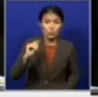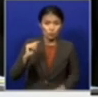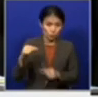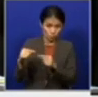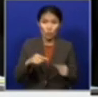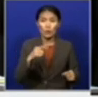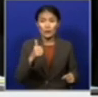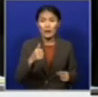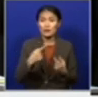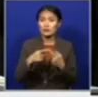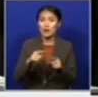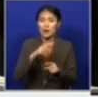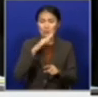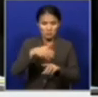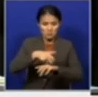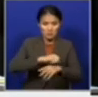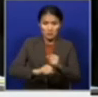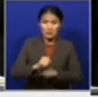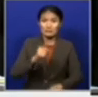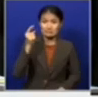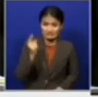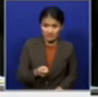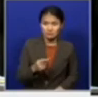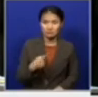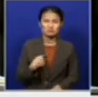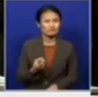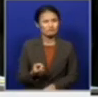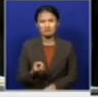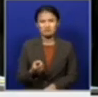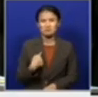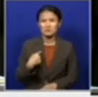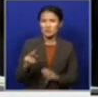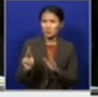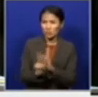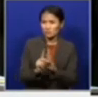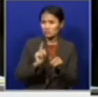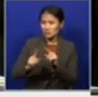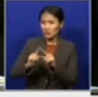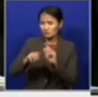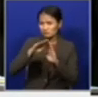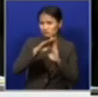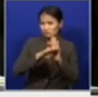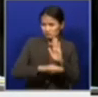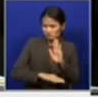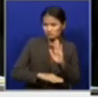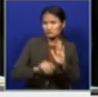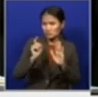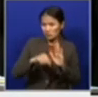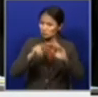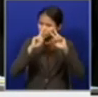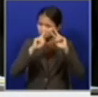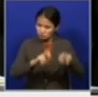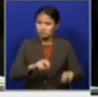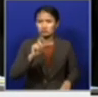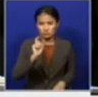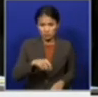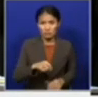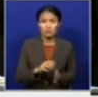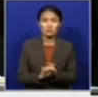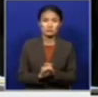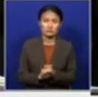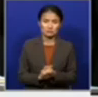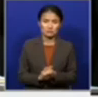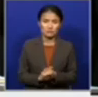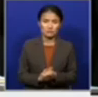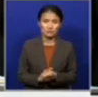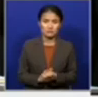ขียนข้อสงวนยกเว้นเมล็ดพันธุ์ด้านการเกษตรให้เกษตรกรสามารถที่จะเก็บไว้เพาะปลูกในฤดูกาลต่อไป